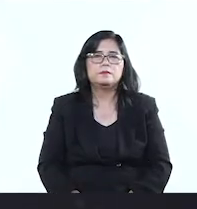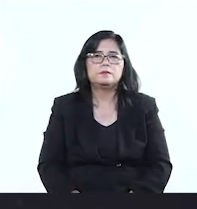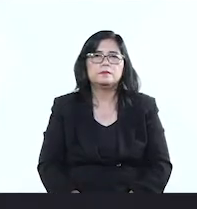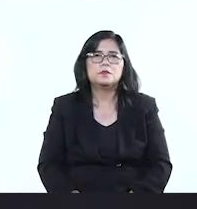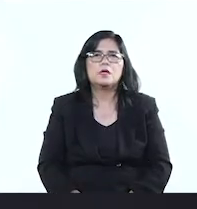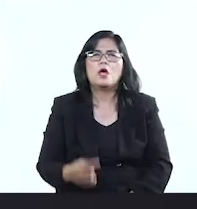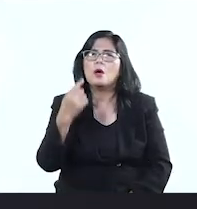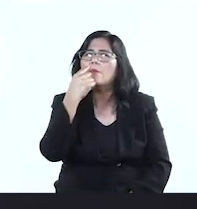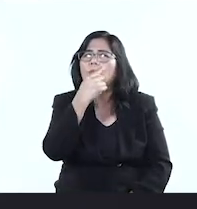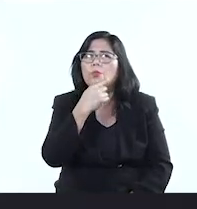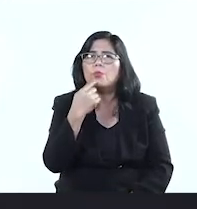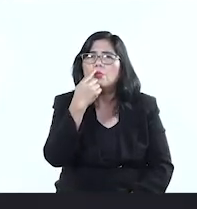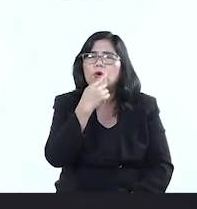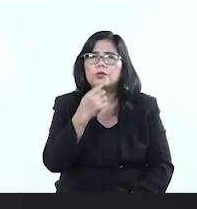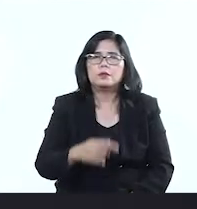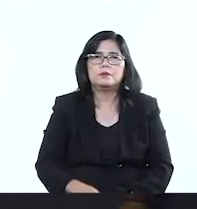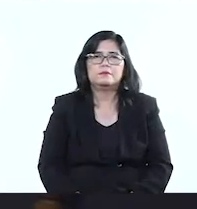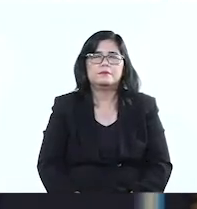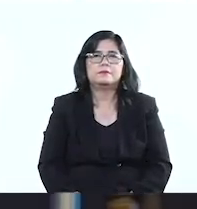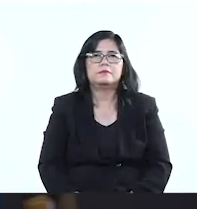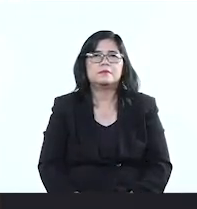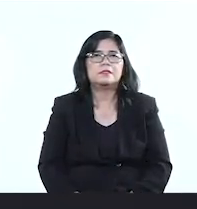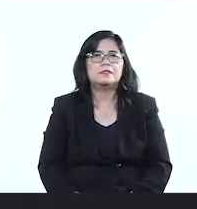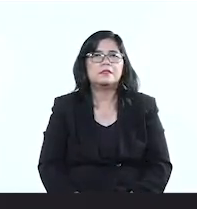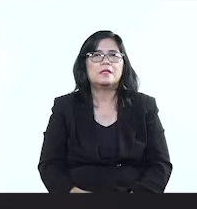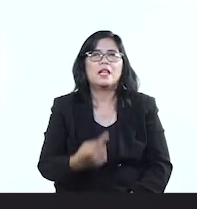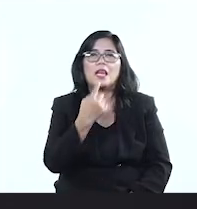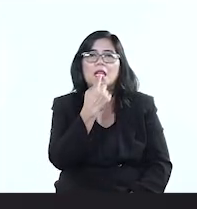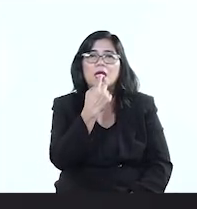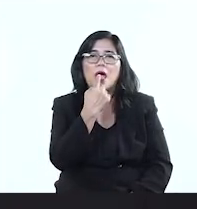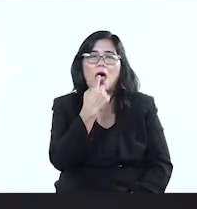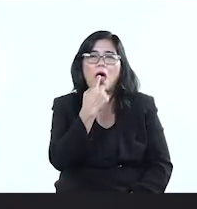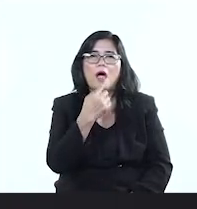di mulut Hai dan lidah